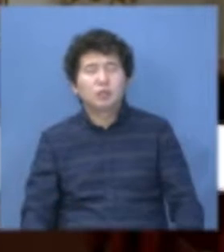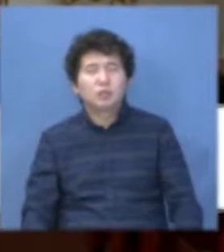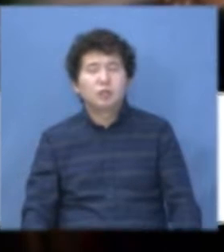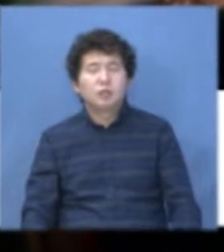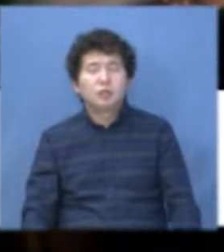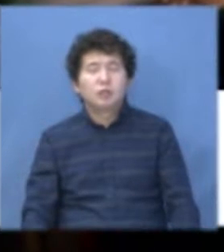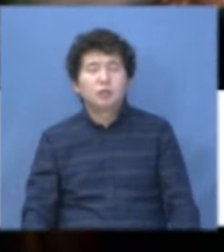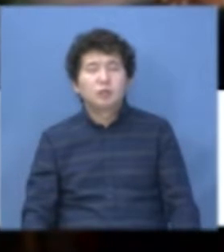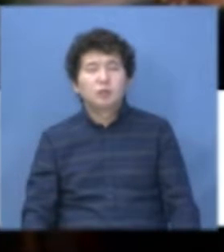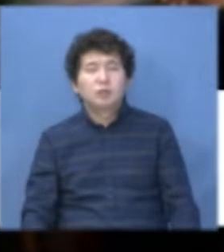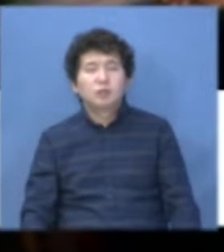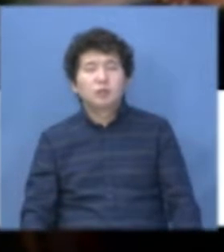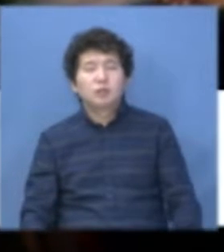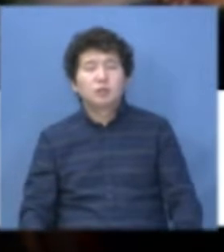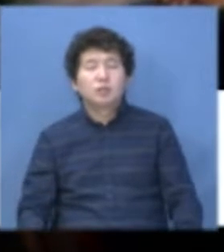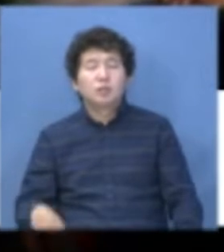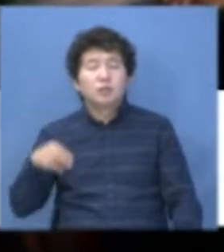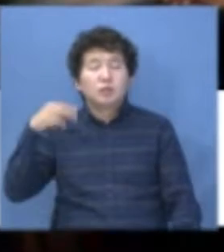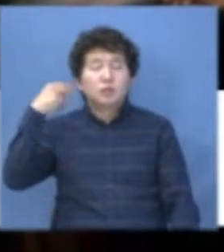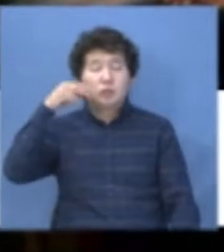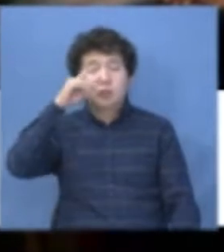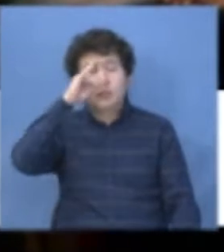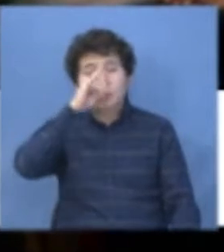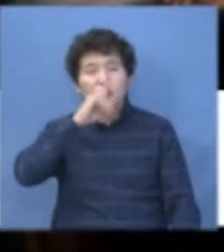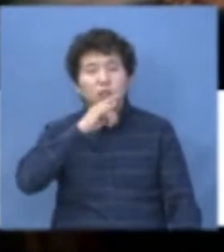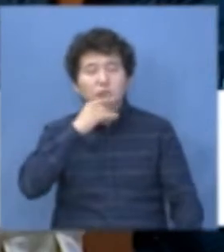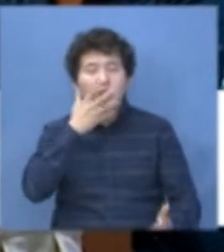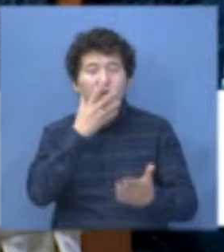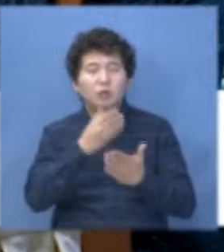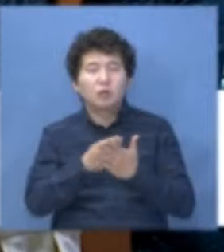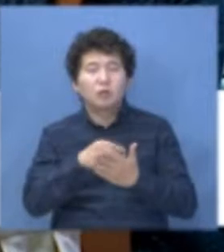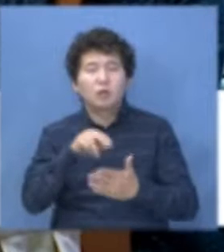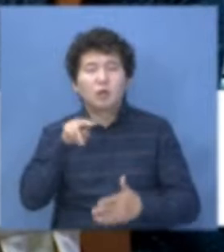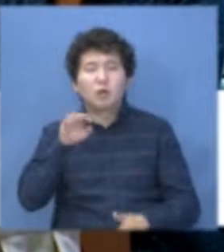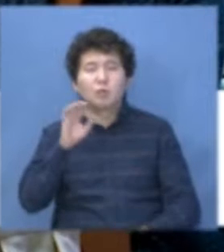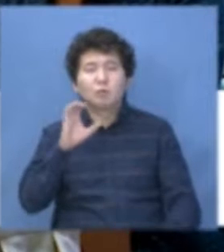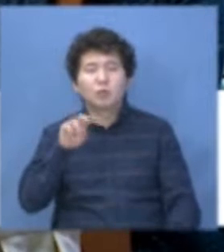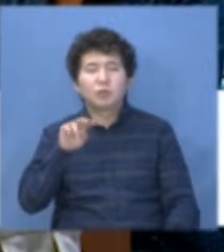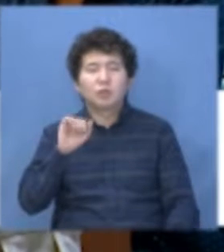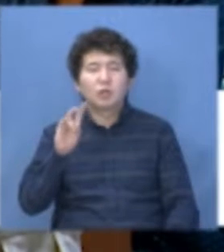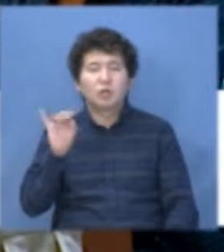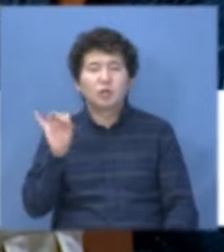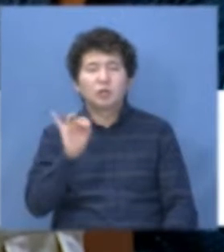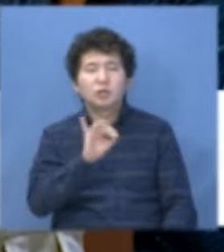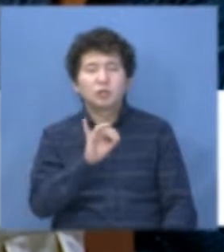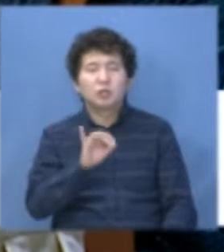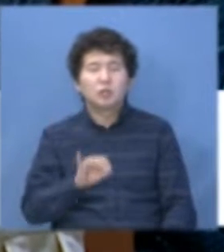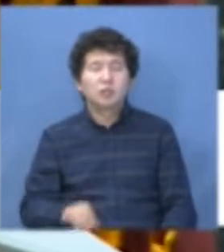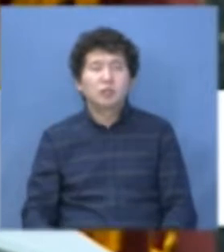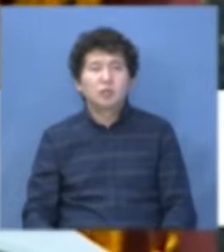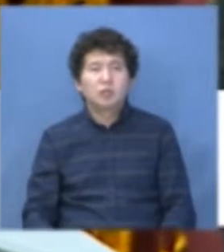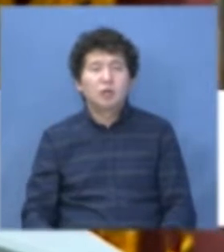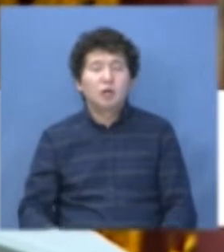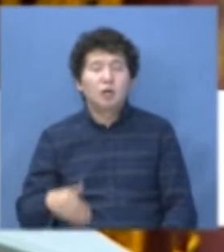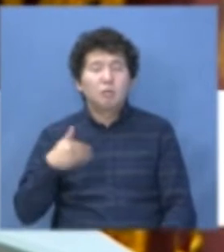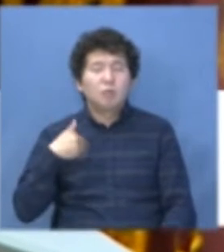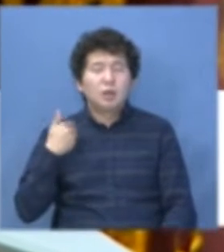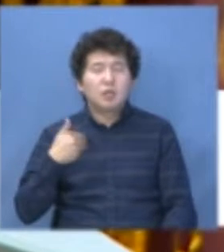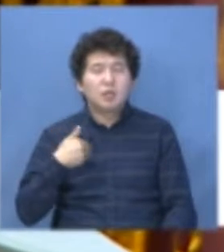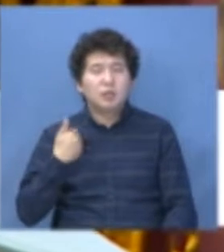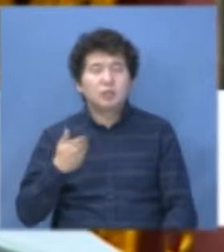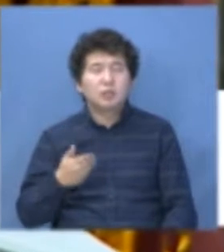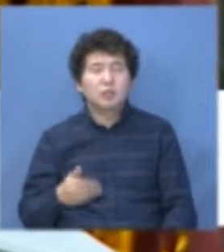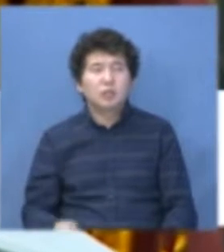Мемлекет басшысы Қасым-Жомарт Тоқаев жуырда халыққа жолдауында жер халықтық екенін, жер қойнауындағы пайдалы қазбалар мен табиғи ресурстарын